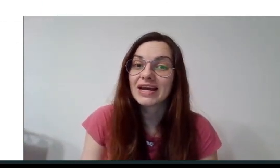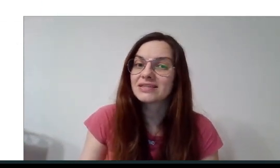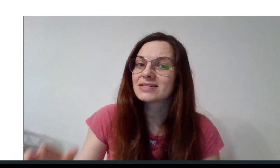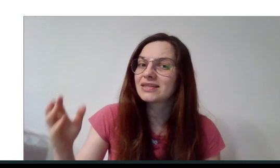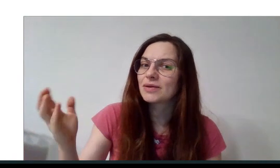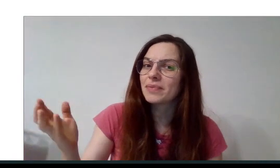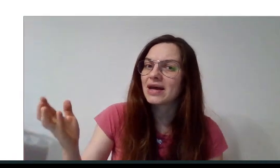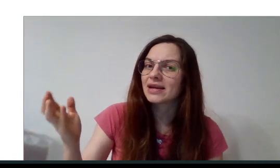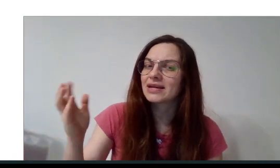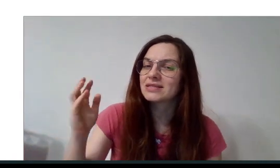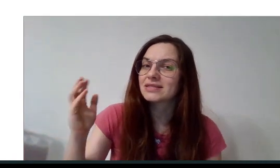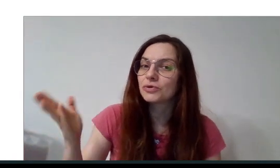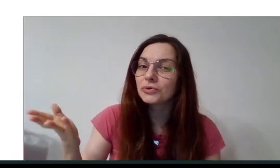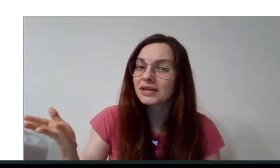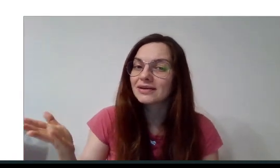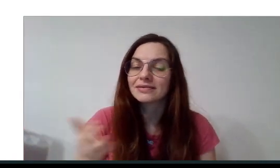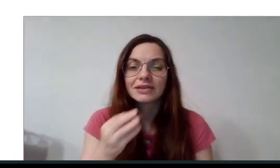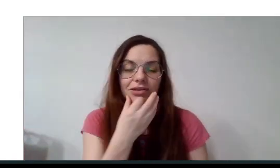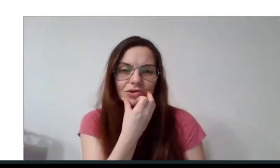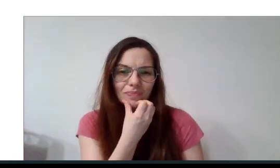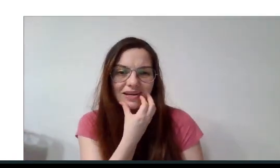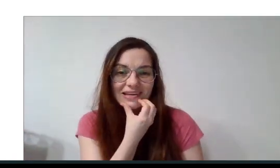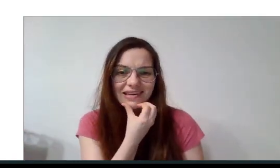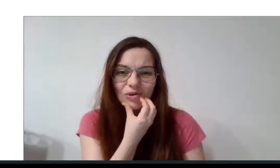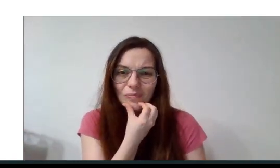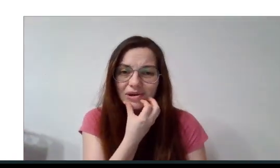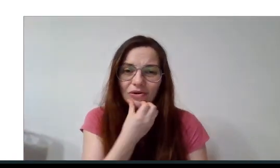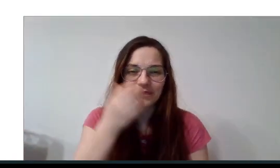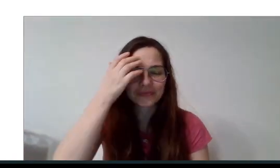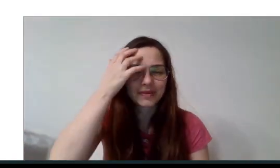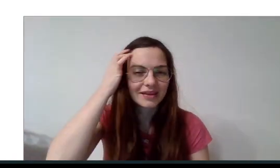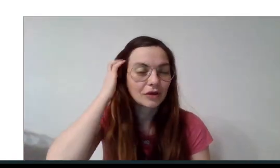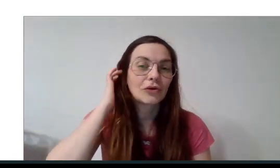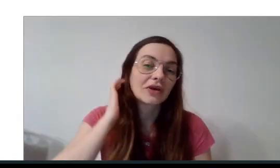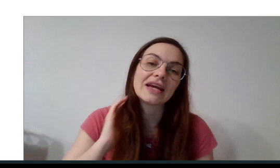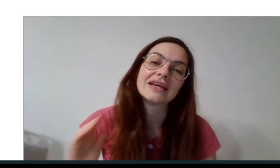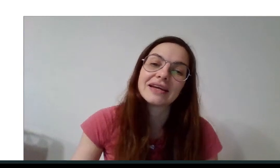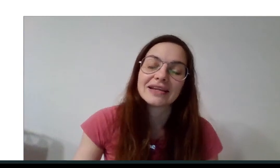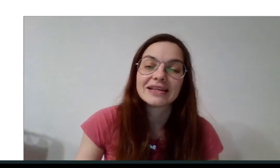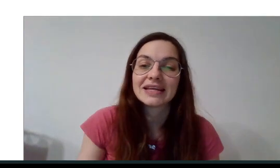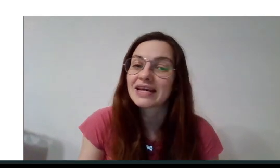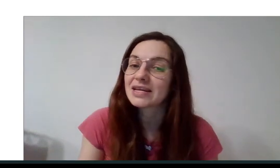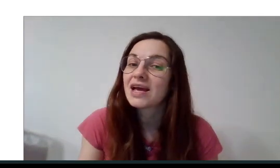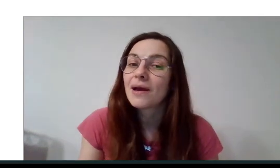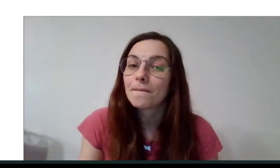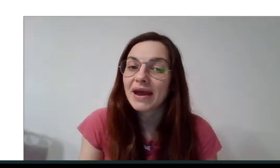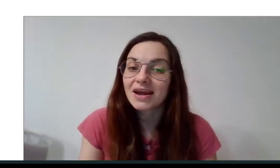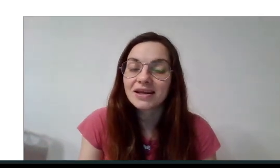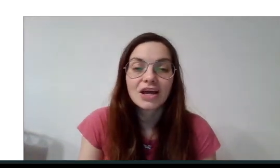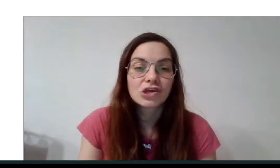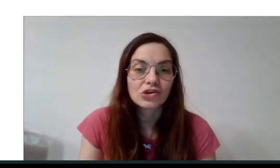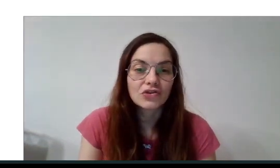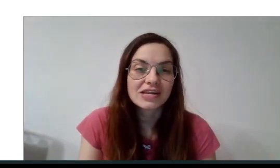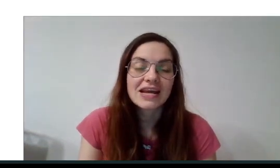nicht ein Berg, es ist ein Hügel. Nije to planina, nego brdo. Hügel. Nicht ein Berg,